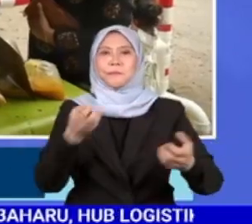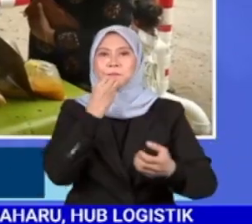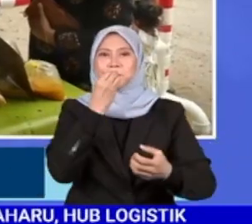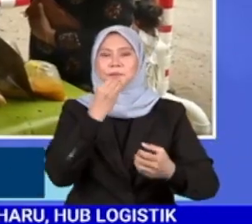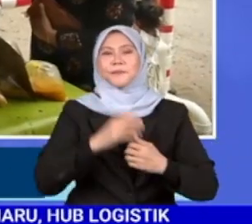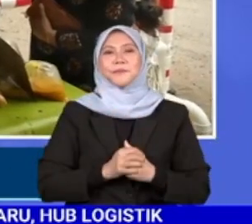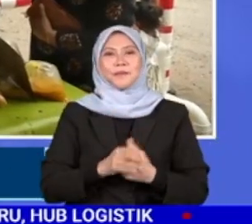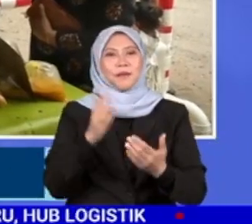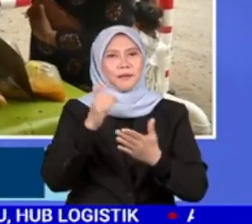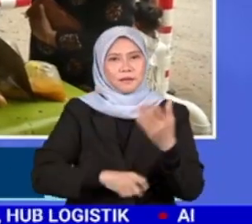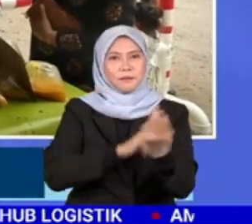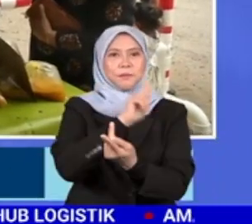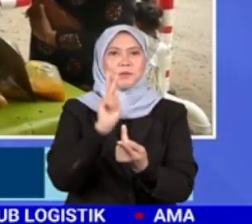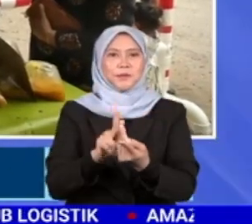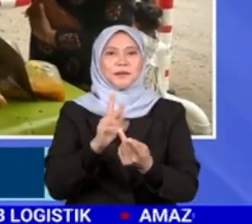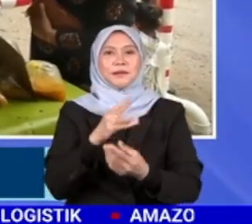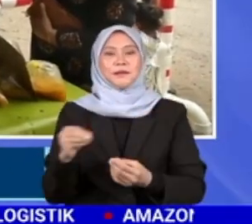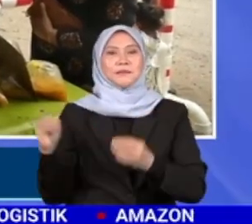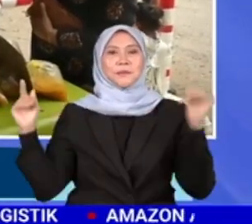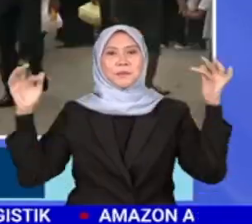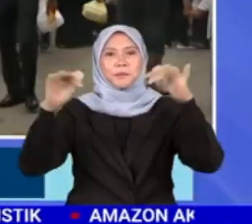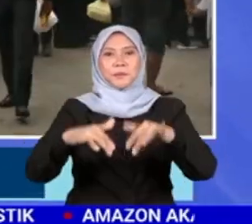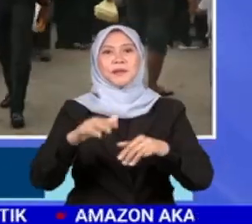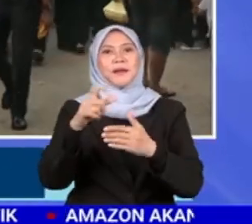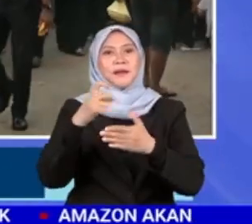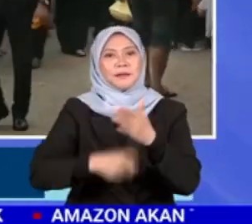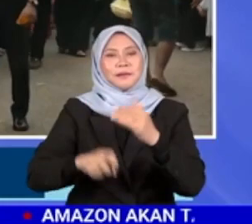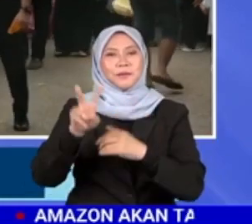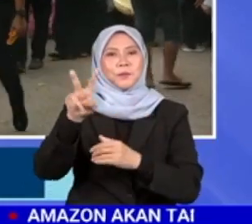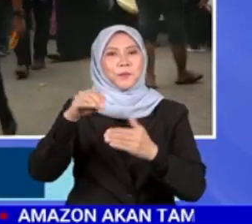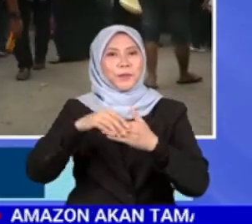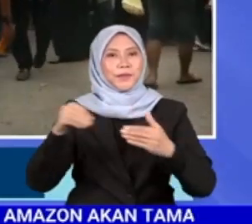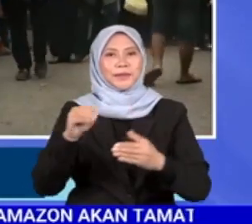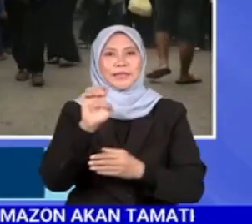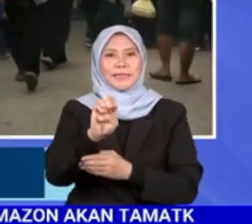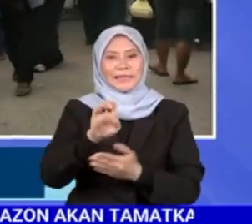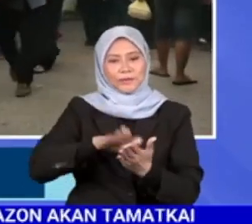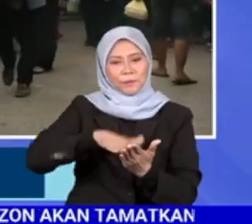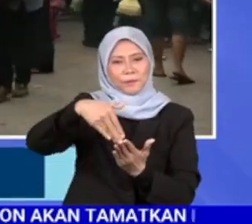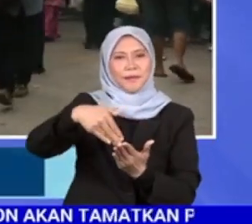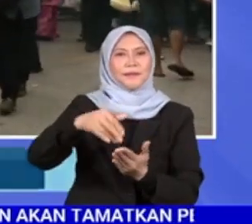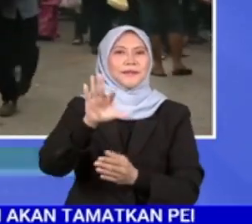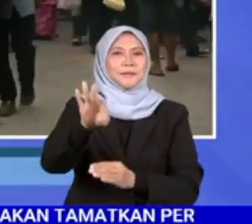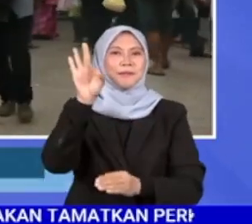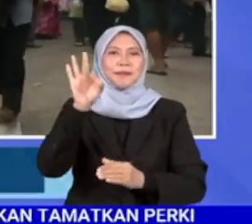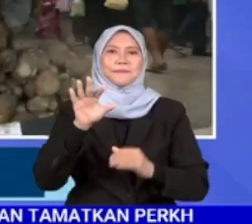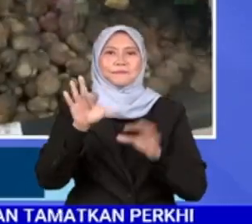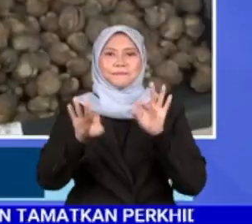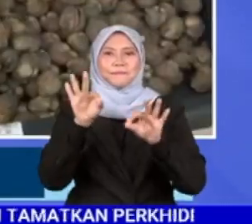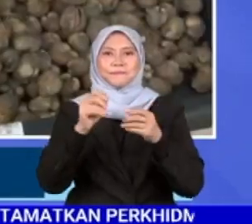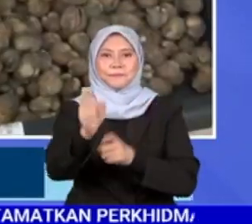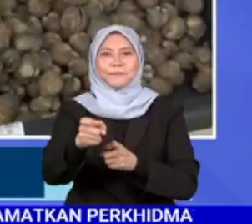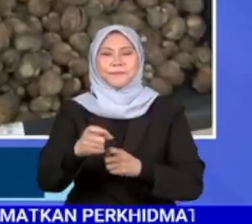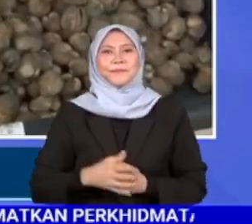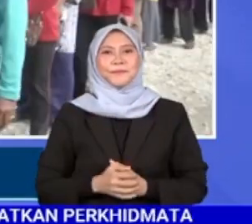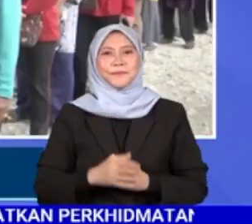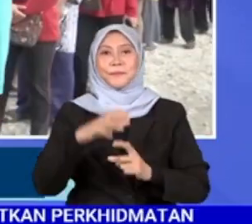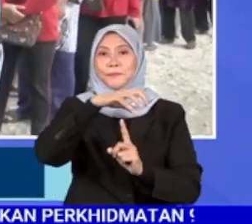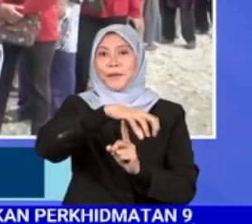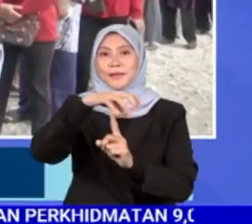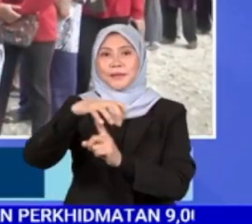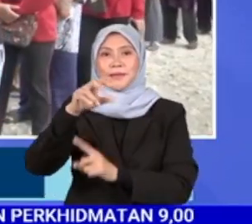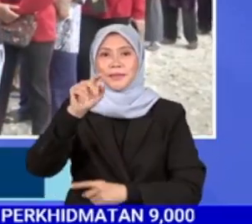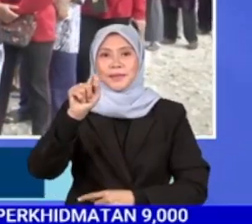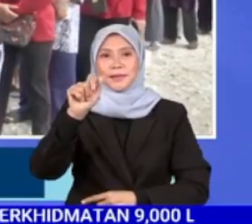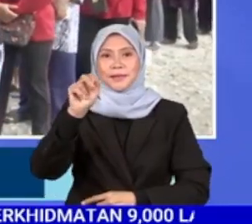6,000 pengunjung bakal terima insentif RM20 seorang menerusi platform e-dompet terpilih. Pasar Tani